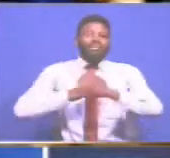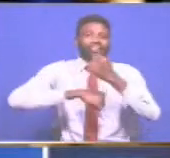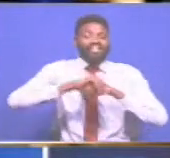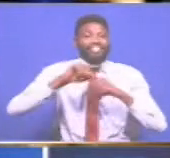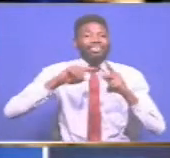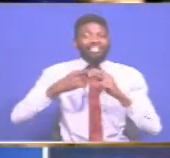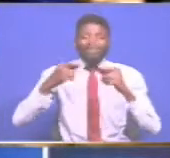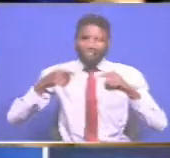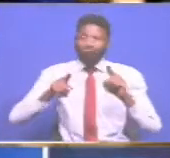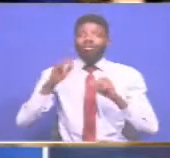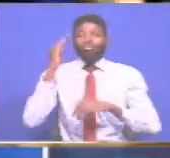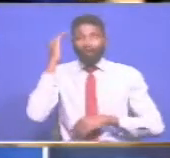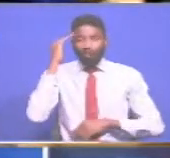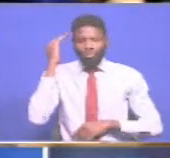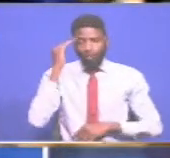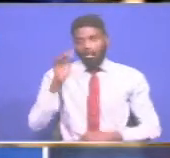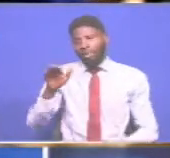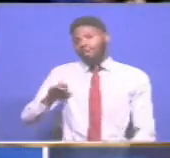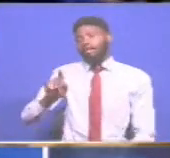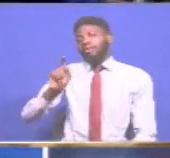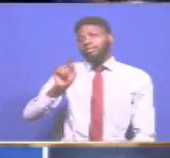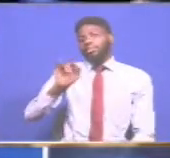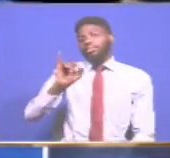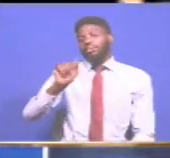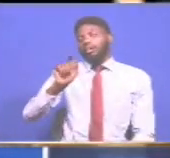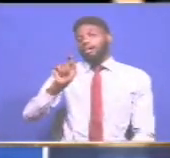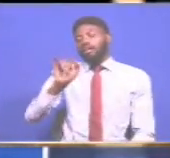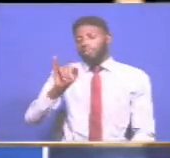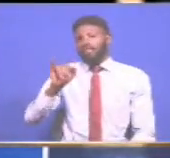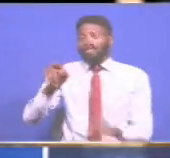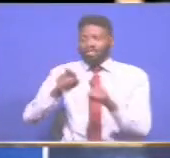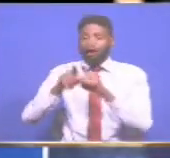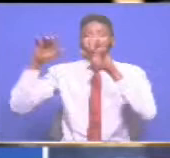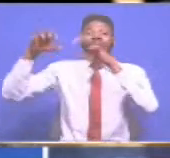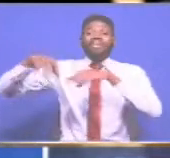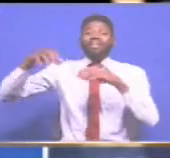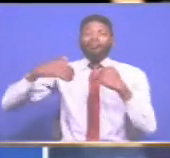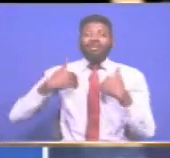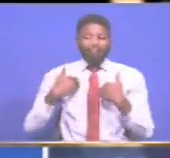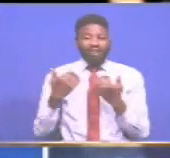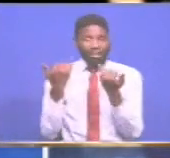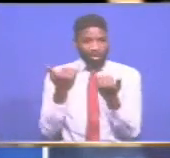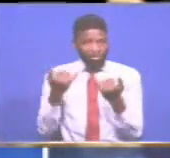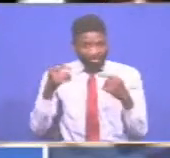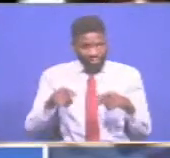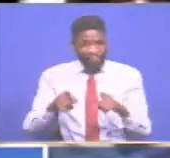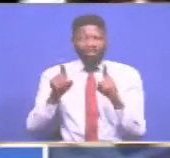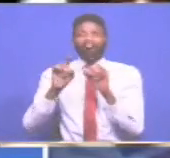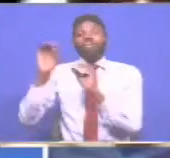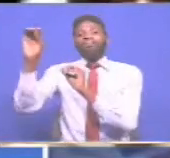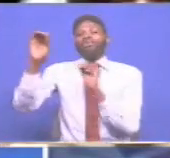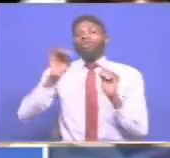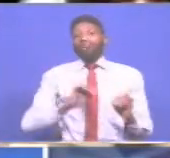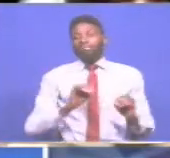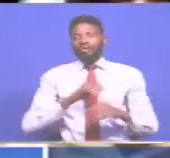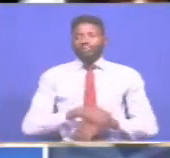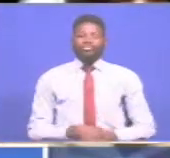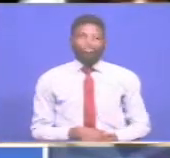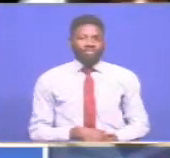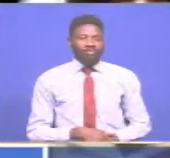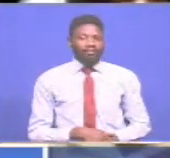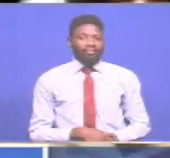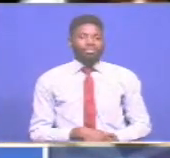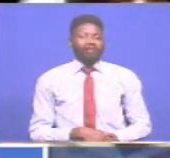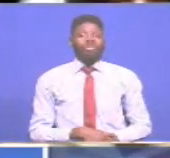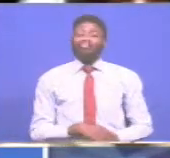toa upande ule atiati na mvua imeanza kunyesha, ndio wakati sasa wa kuvuna upande huu. Sio haki wa Kenya